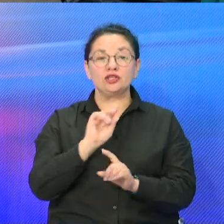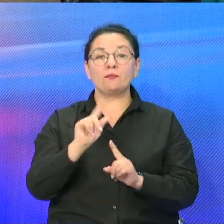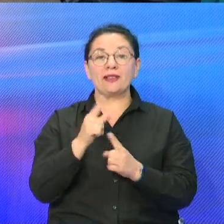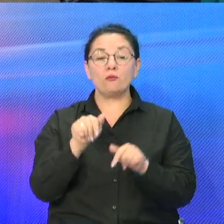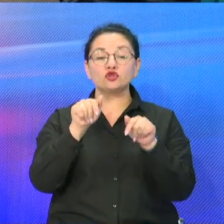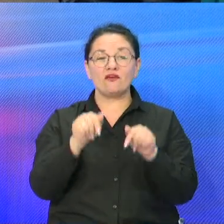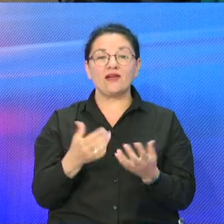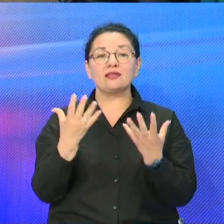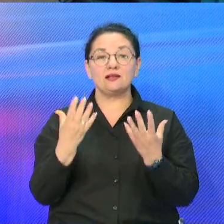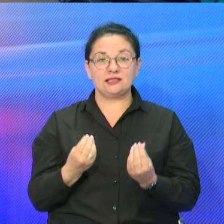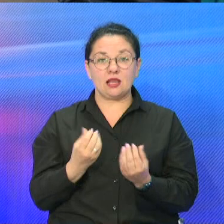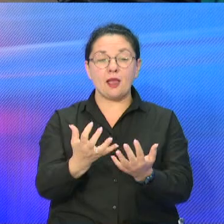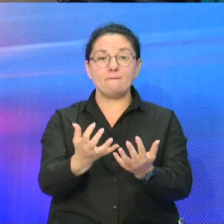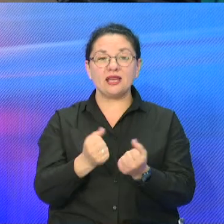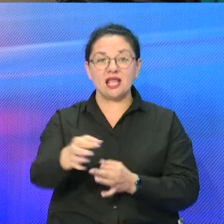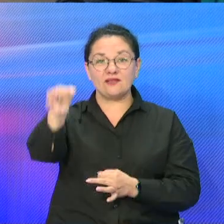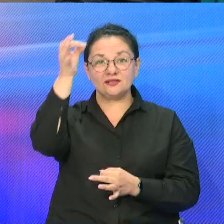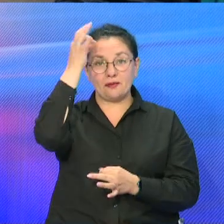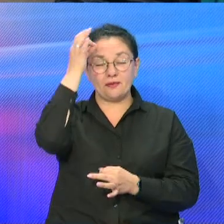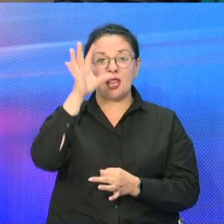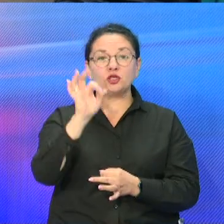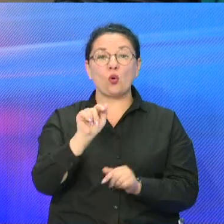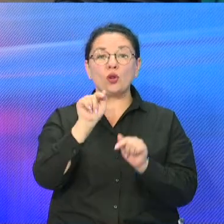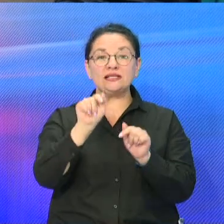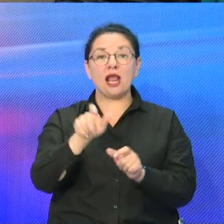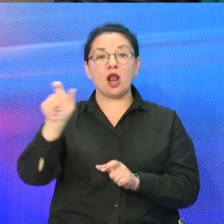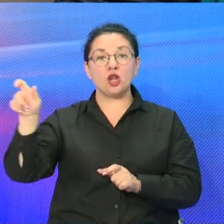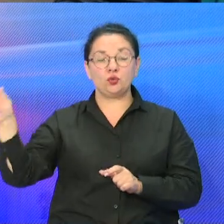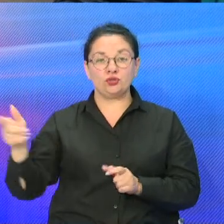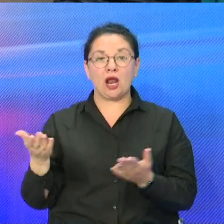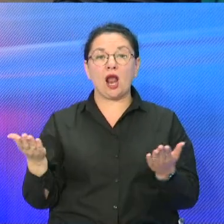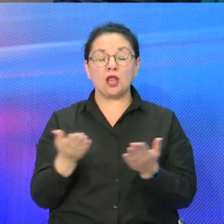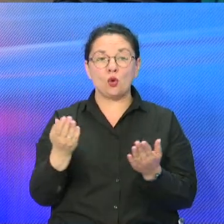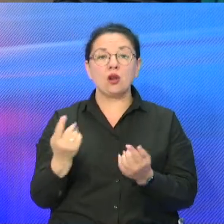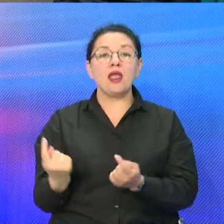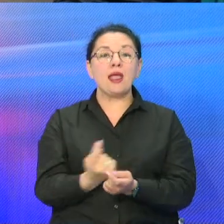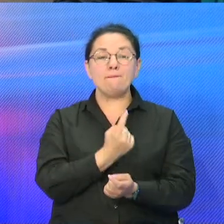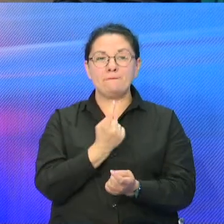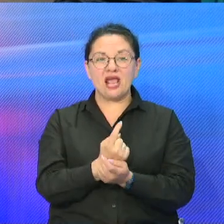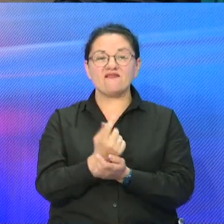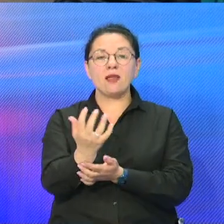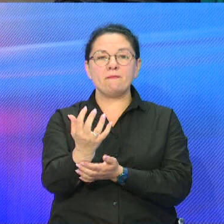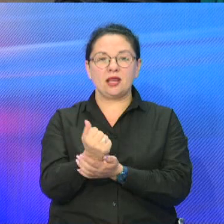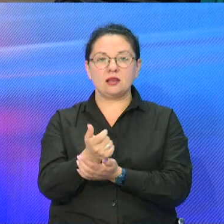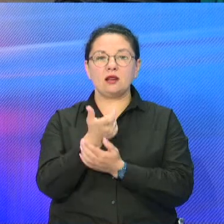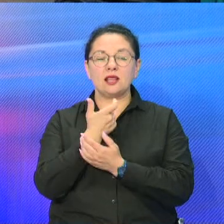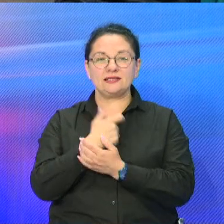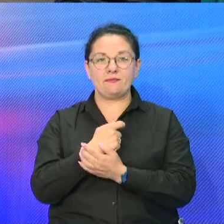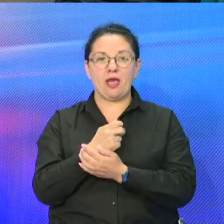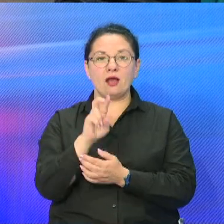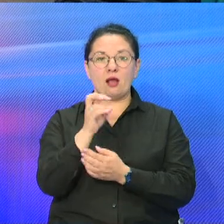этот день принято вспоминать о тех людях, которые первыми приняли на себя